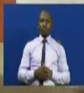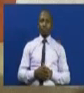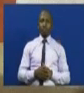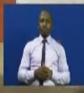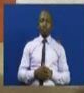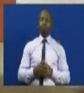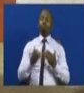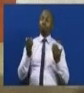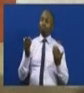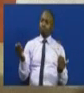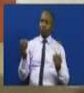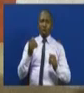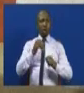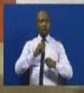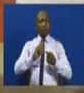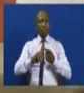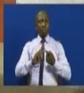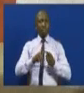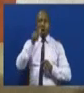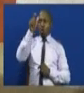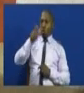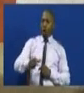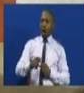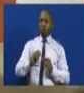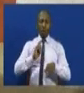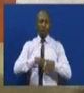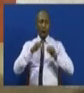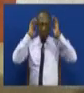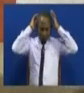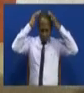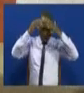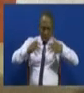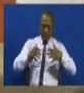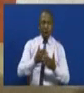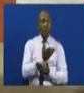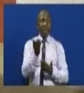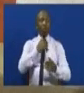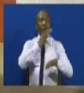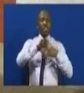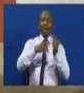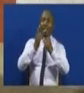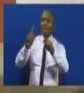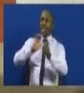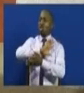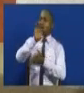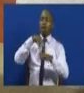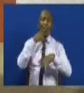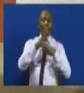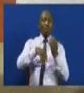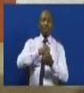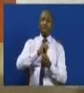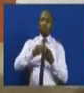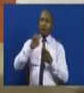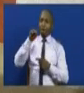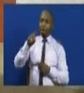Yeah. Tunapokuwa watu wanajifukiza, wengine wanachanganya hiyo miti kwa pamoja, yani